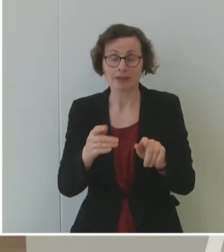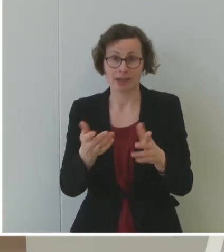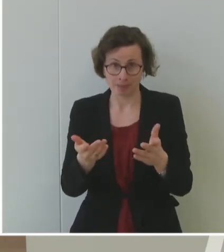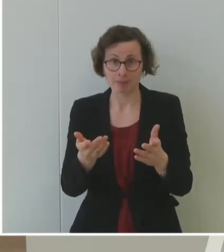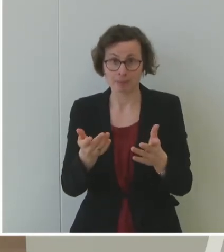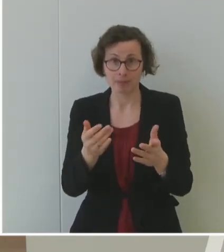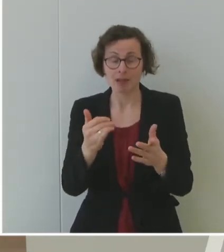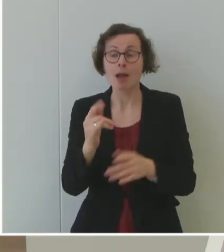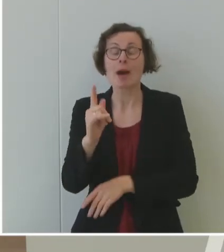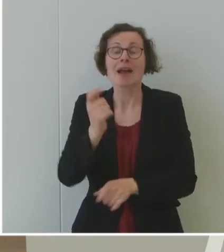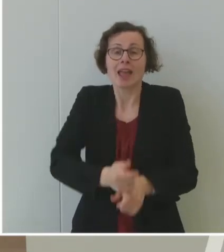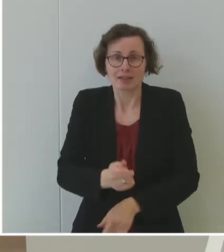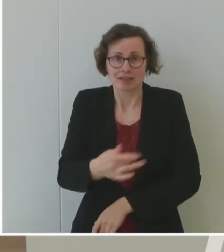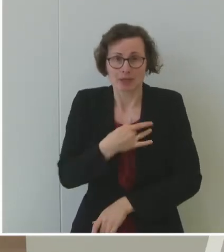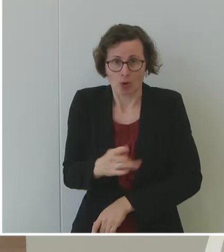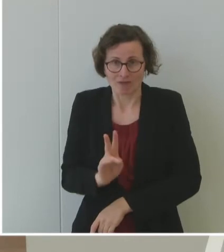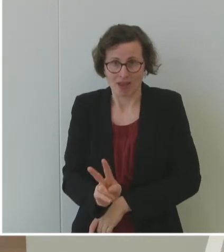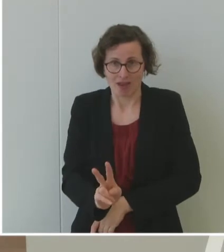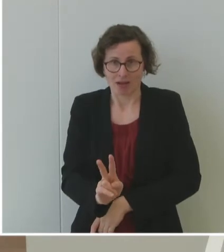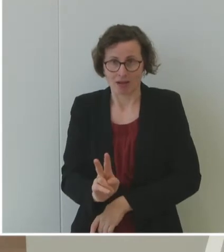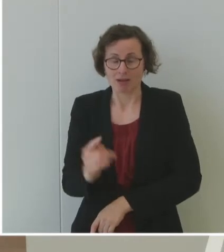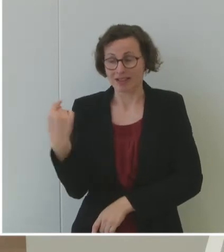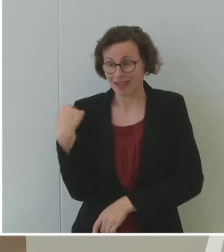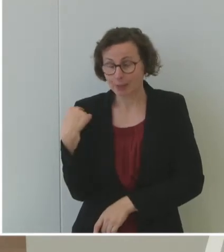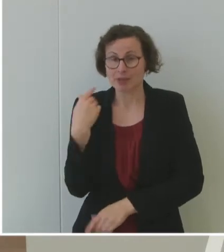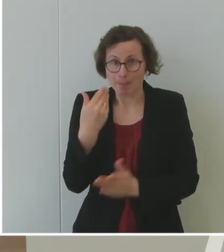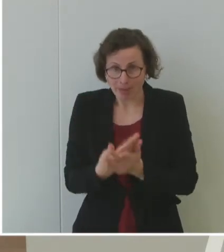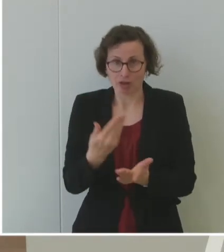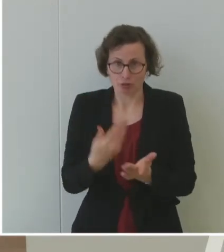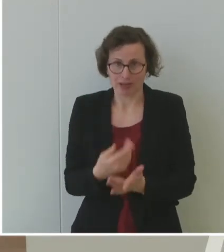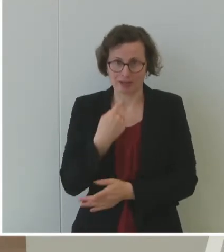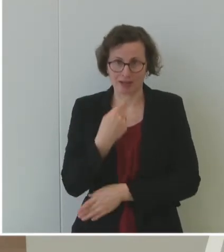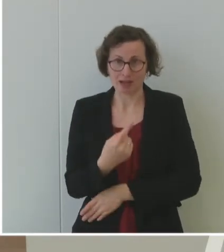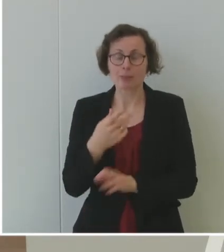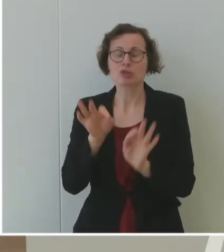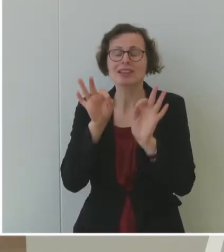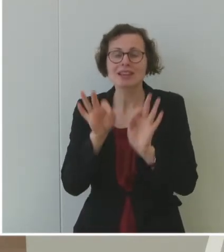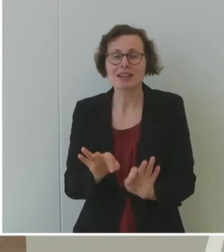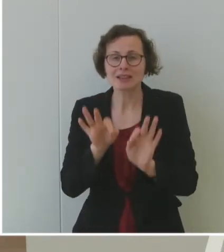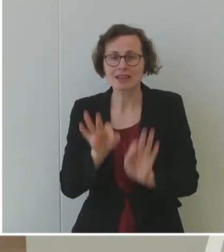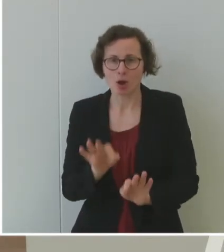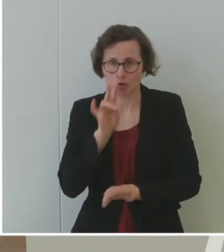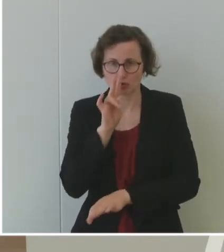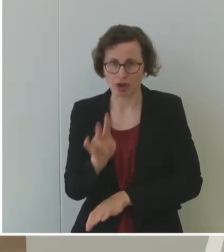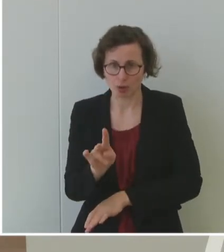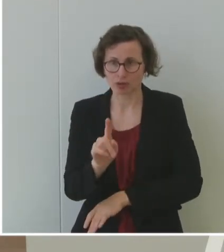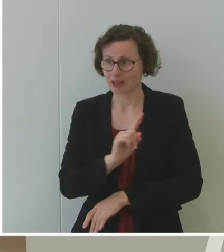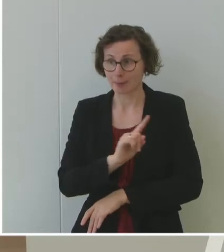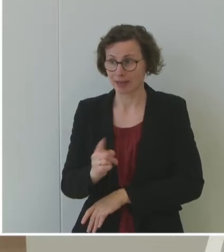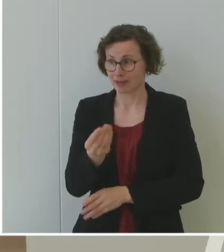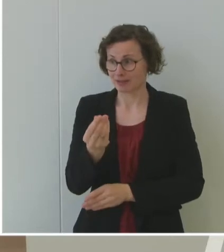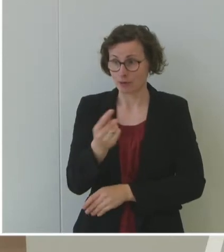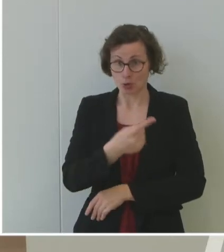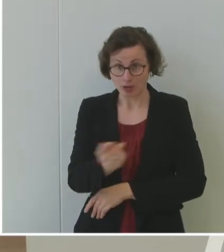Wen treffen Sie am härtesten? Und ich habe Ihnen das Beispiel genannt und da muss man einfach wirklich genau hinschauen. Ich habe gerade nicht das Gefühl, dass Sie